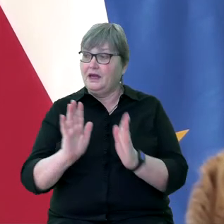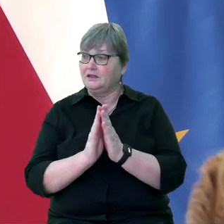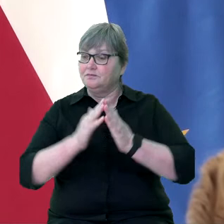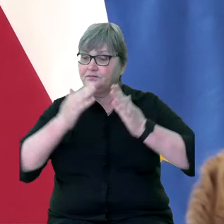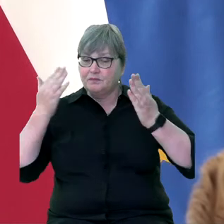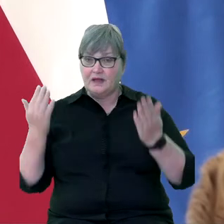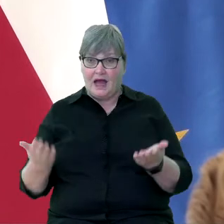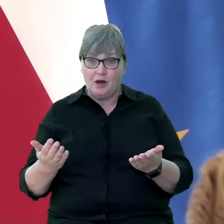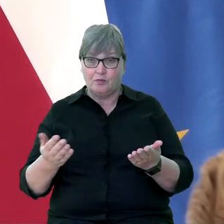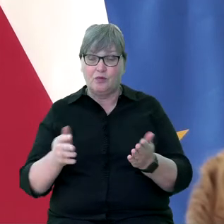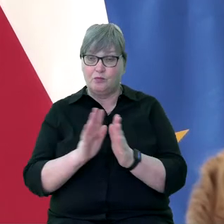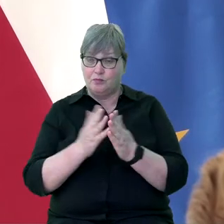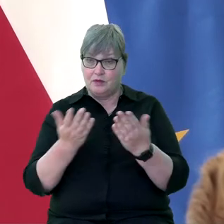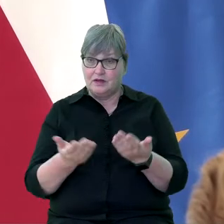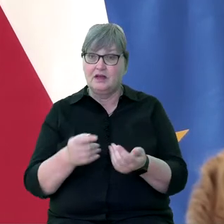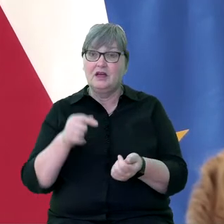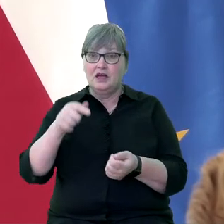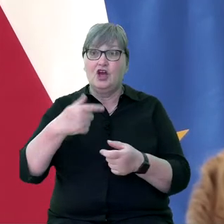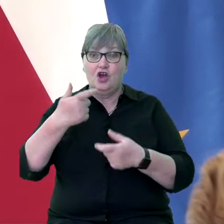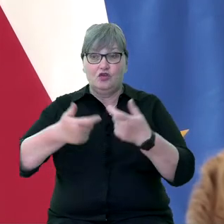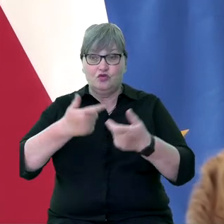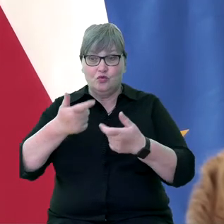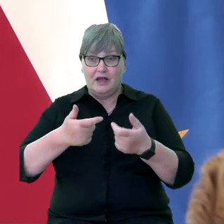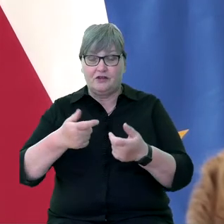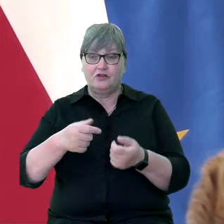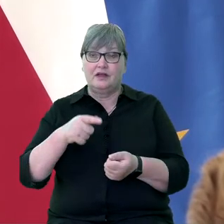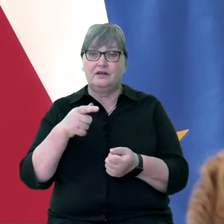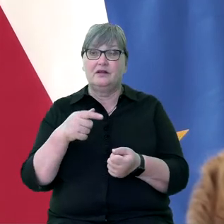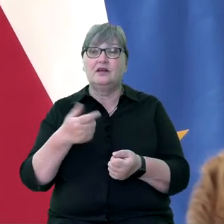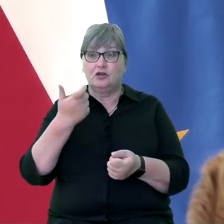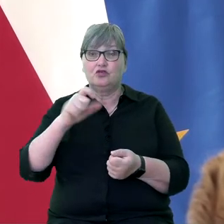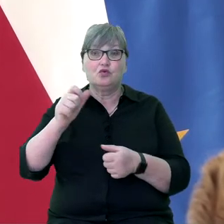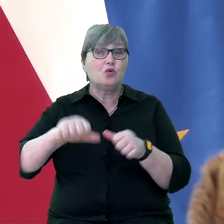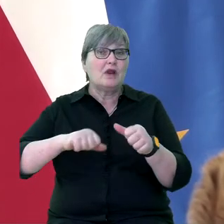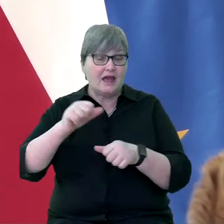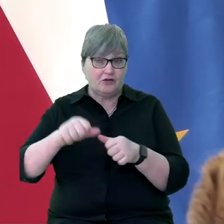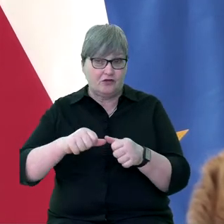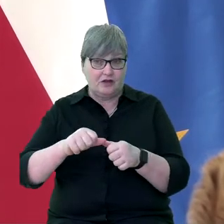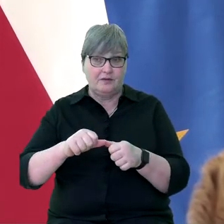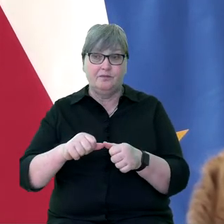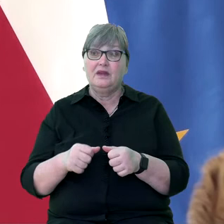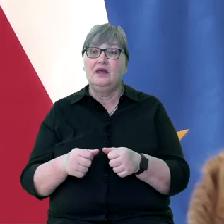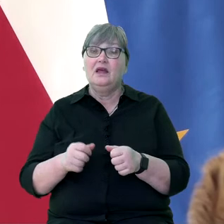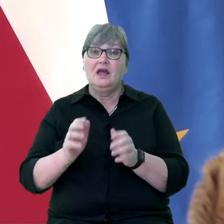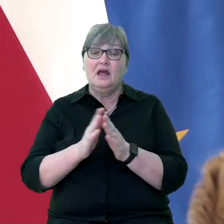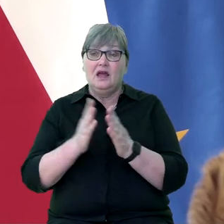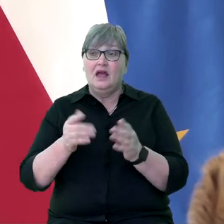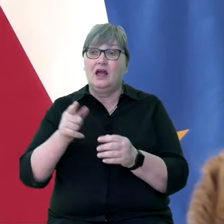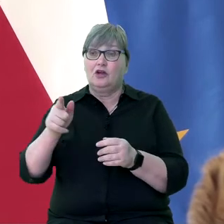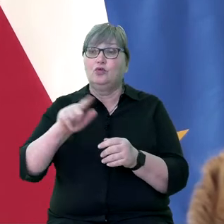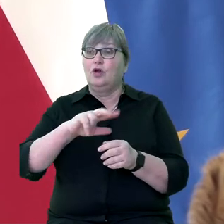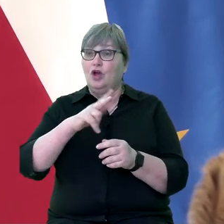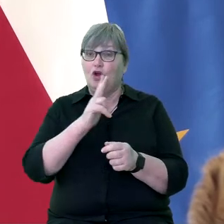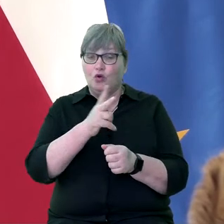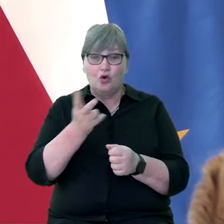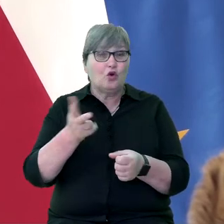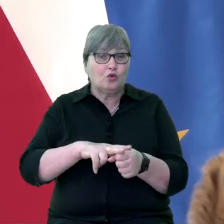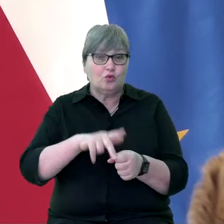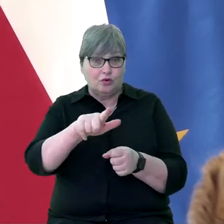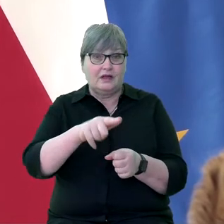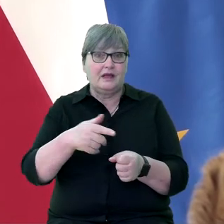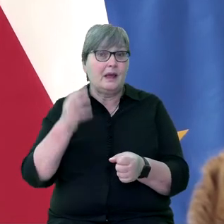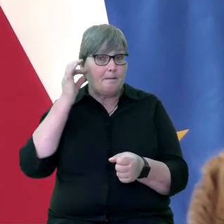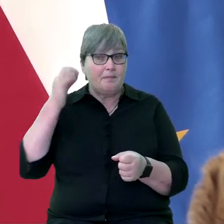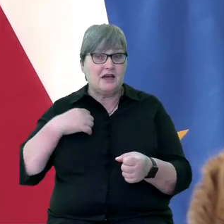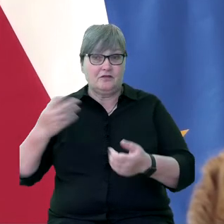i obywatelom, Stulecie służby cywilnej, który otrzymali państwo, a który będziemy starali się wydać